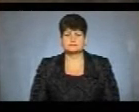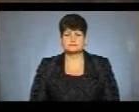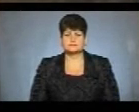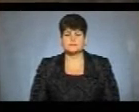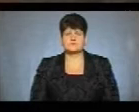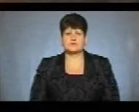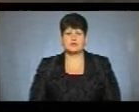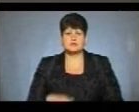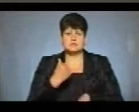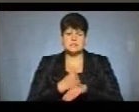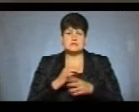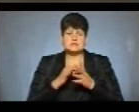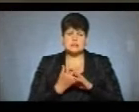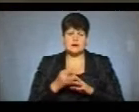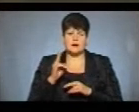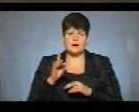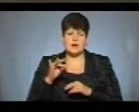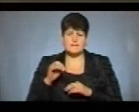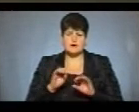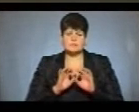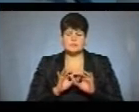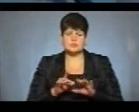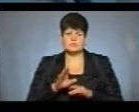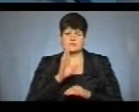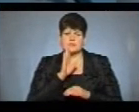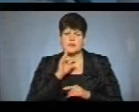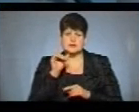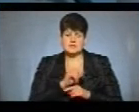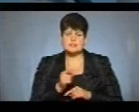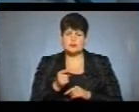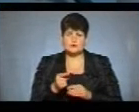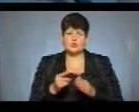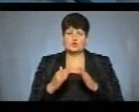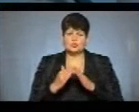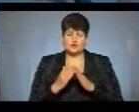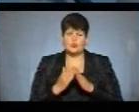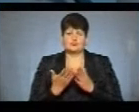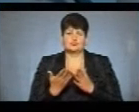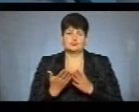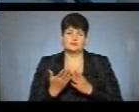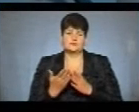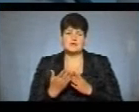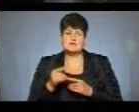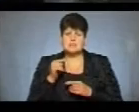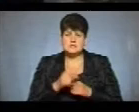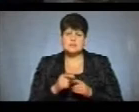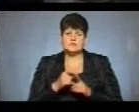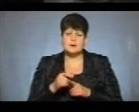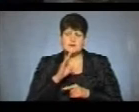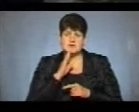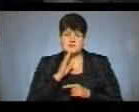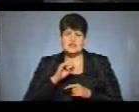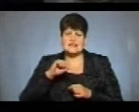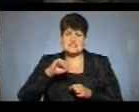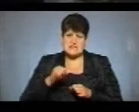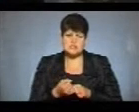Староста села Криве Оксана Валійо розповіла, Наталія Цар їхала з Тернополя додому автобусом Кам'янець-Подільський-Тернопіль. За її словами, дівчина зачепила